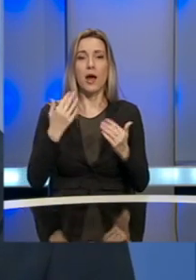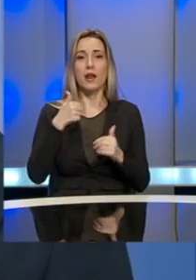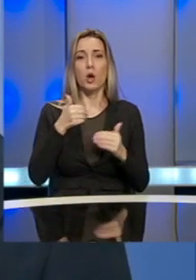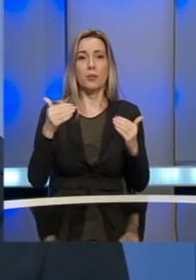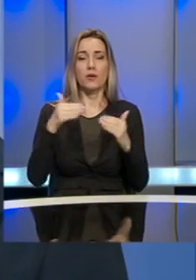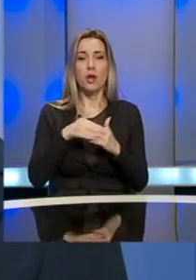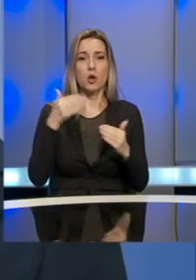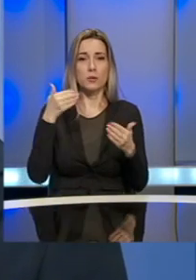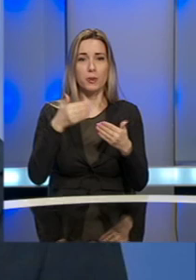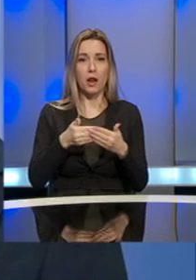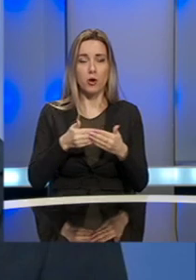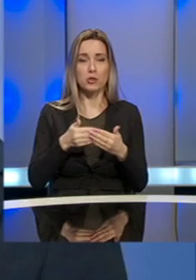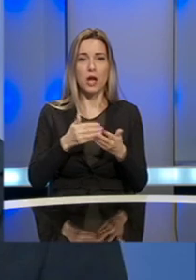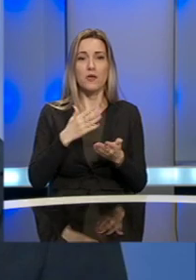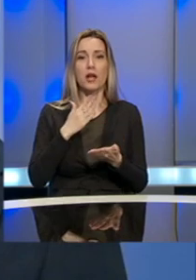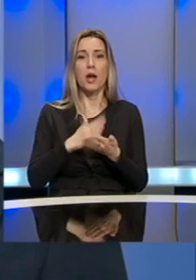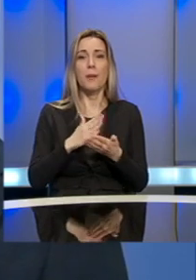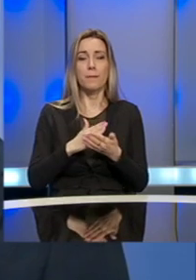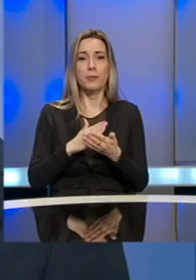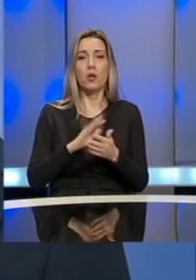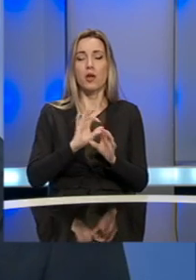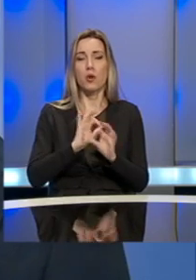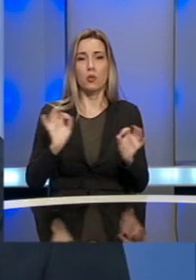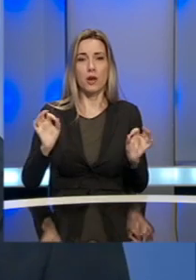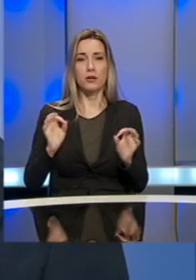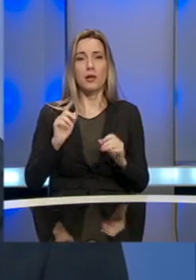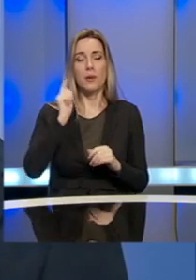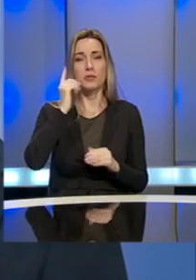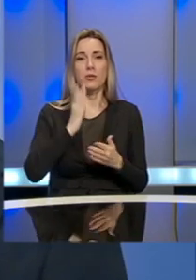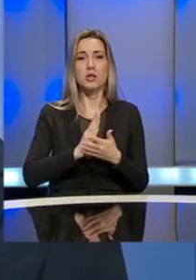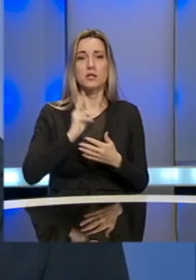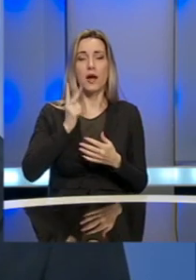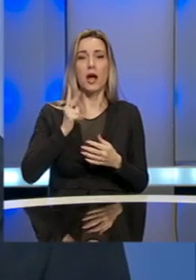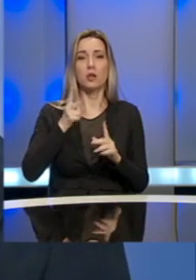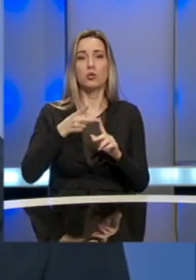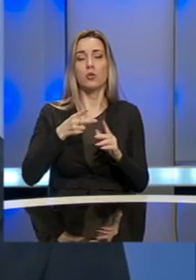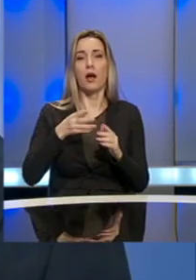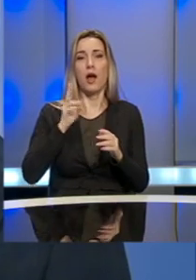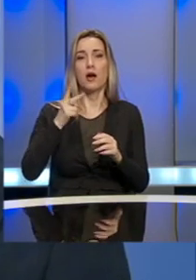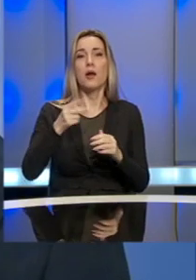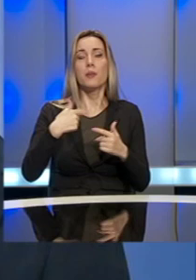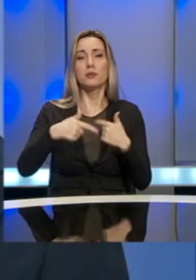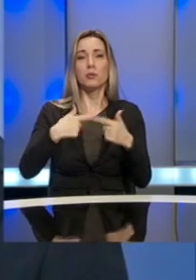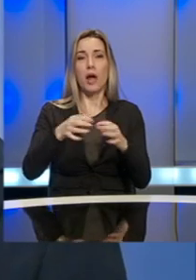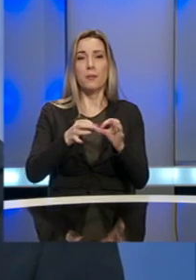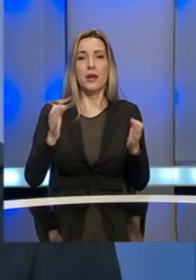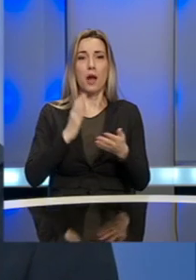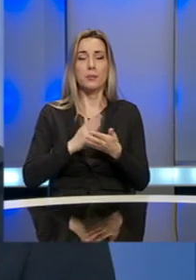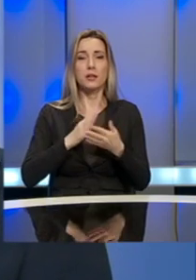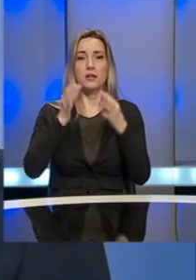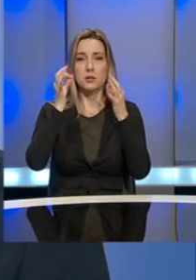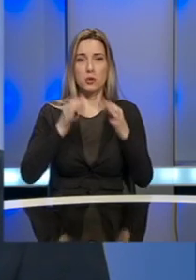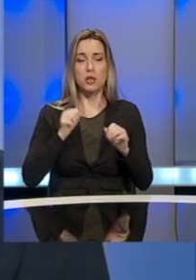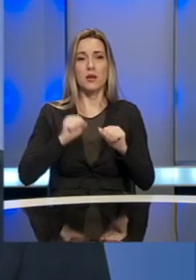noći prilagođavanja noći se već bilo znatno, znatno urednije i mislim da će svaka druga mjera također biti poprilično